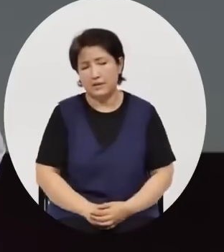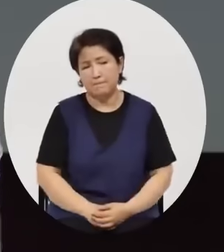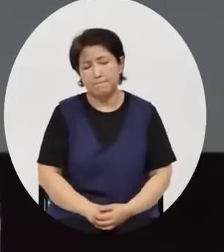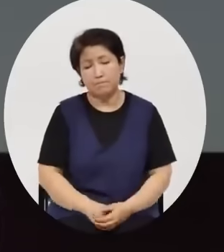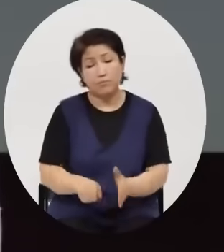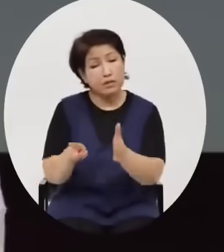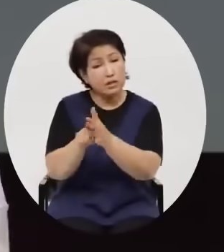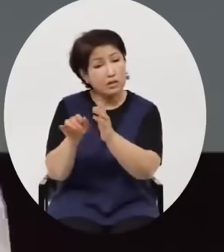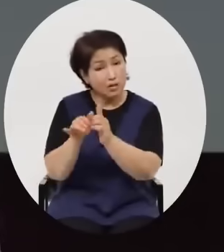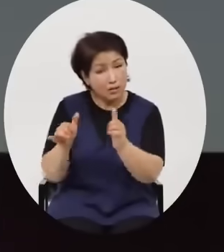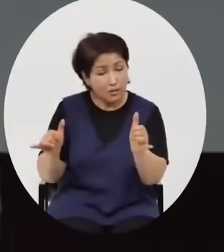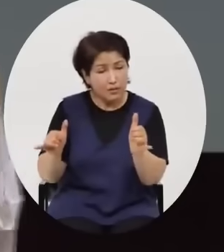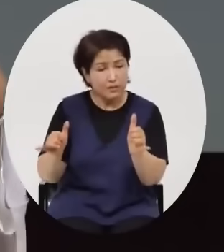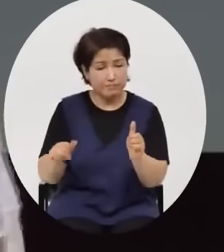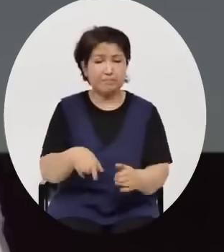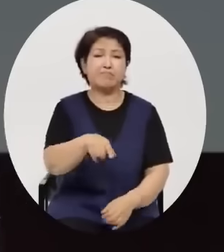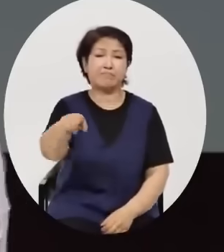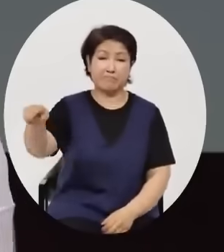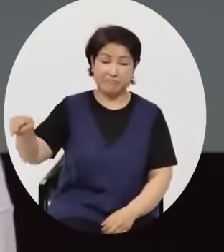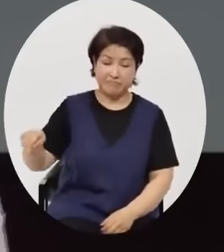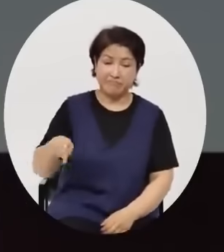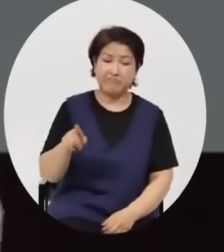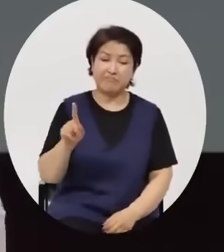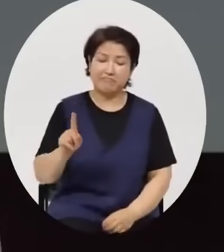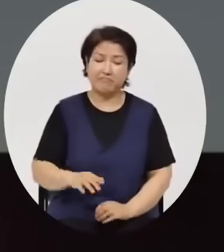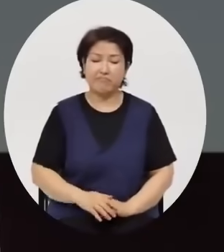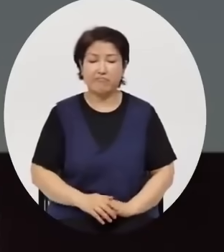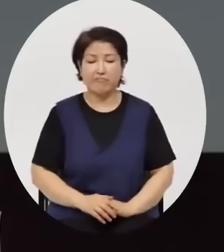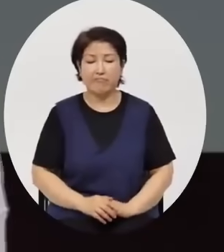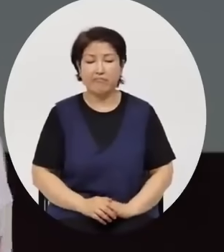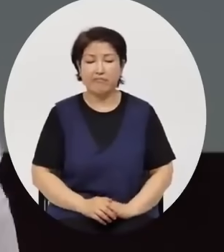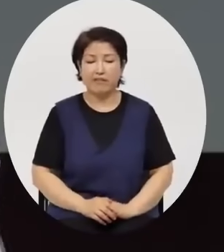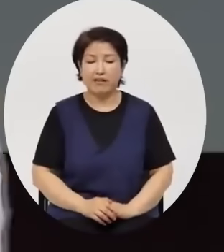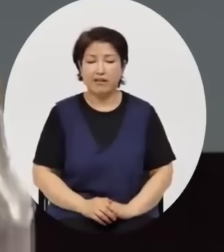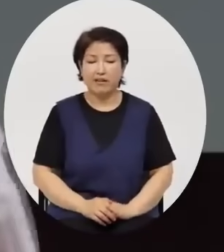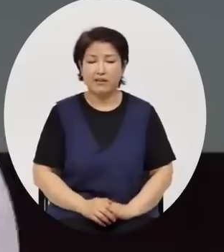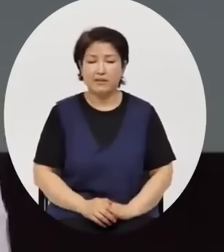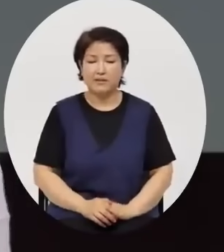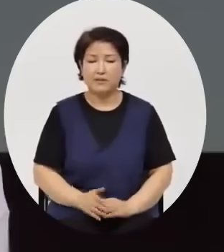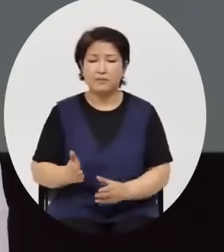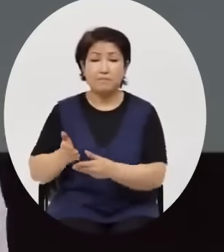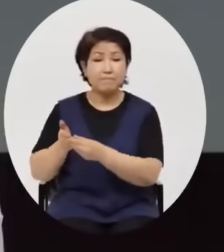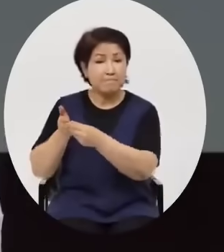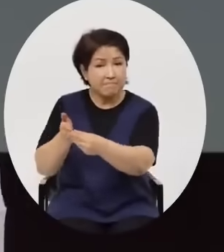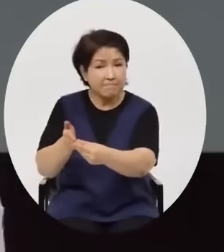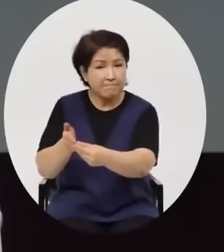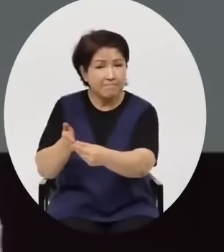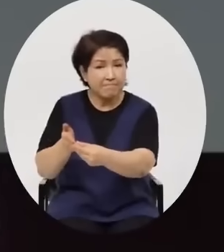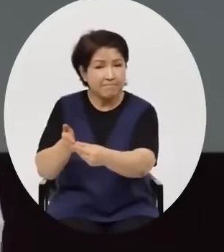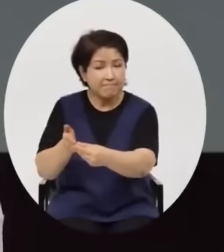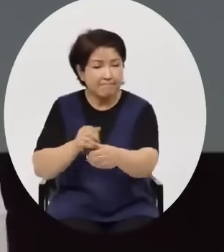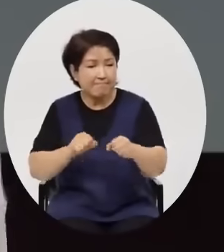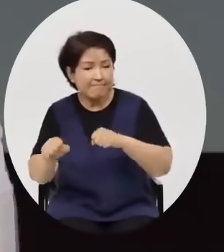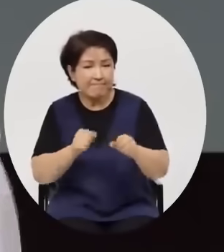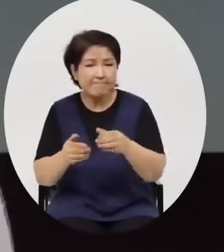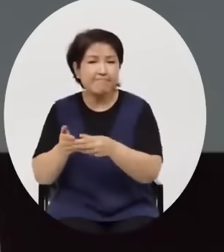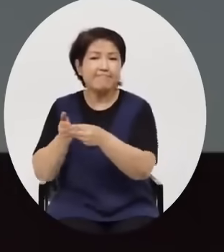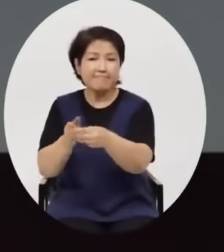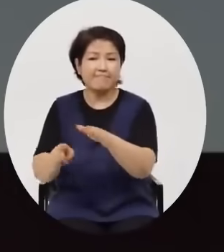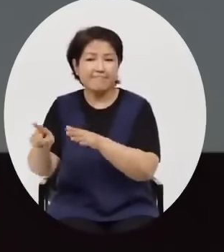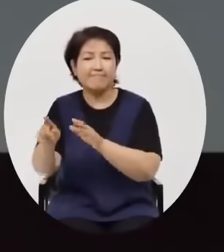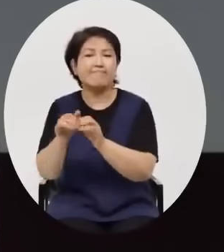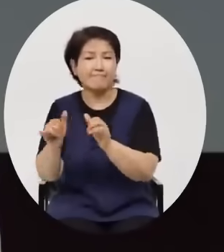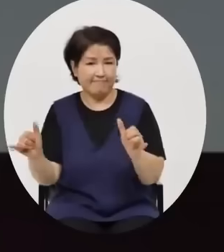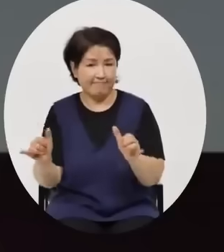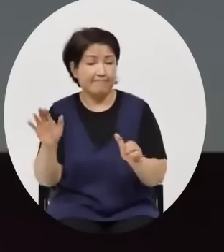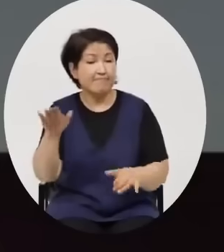이제 이 신도님들이 좀 이렇게, 뭐야, 이 리더십이 있는 여자 보살님들이, 아이고,